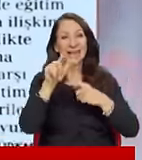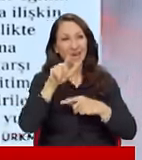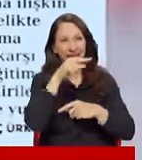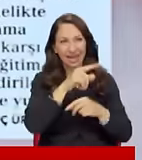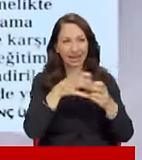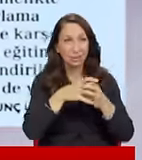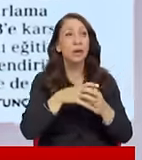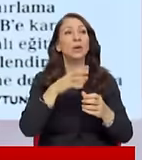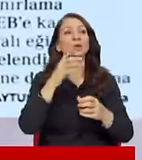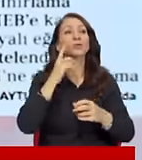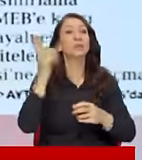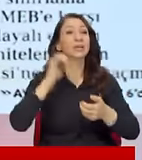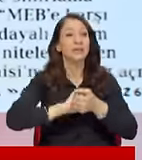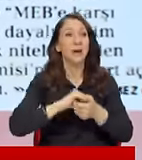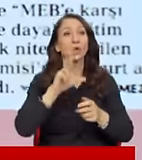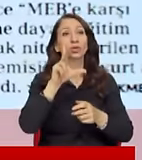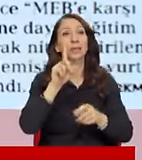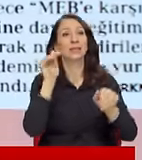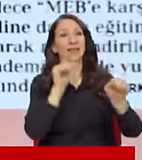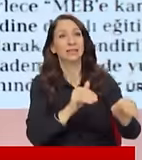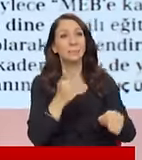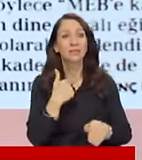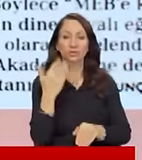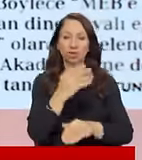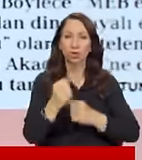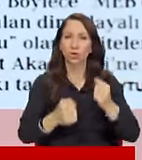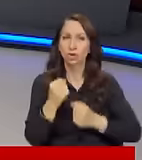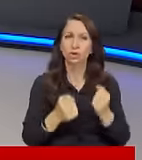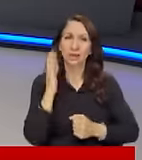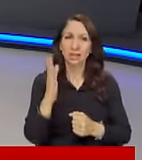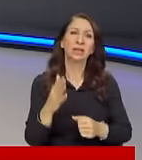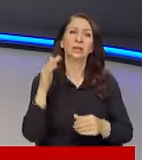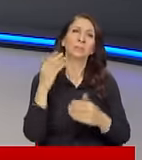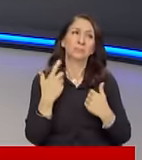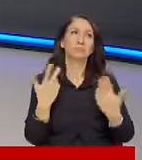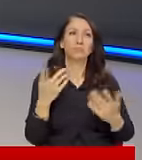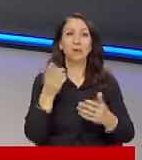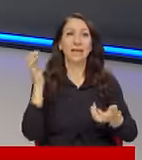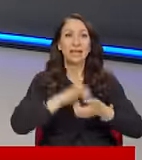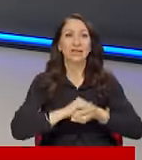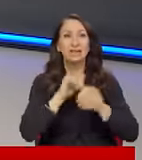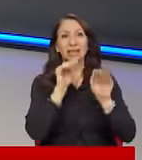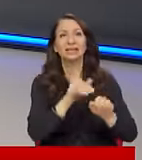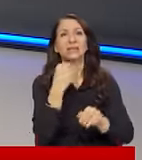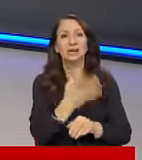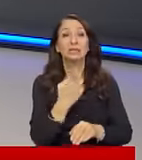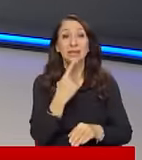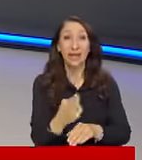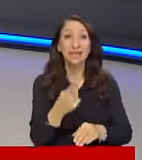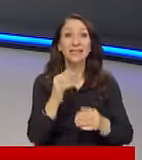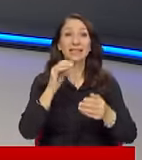31 Mart desteği geldi deniliyor. Biz gideceğiz, koşa koşa gideceğiz, işte biz bu ittifakı destekliyoruz